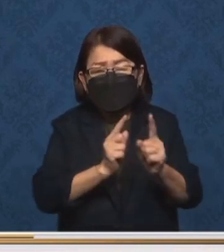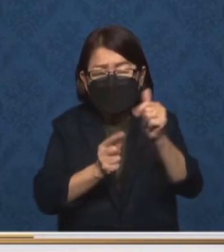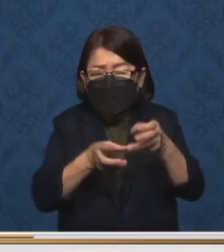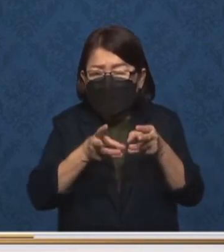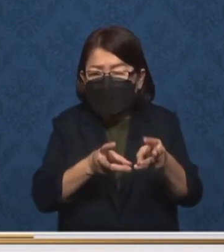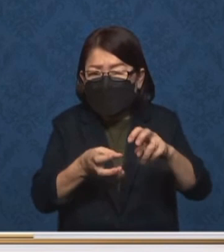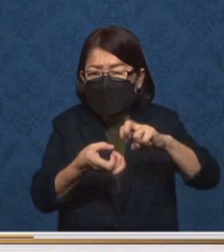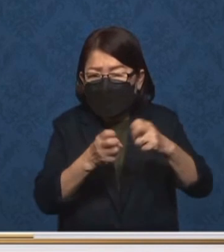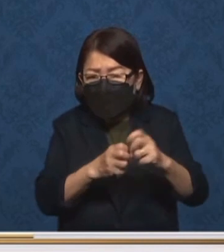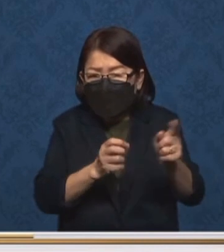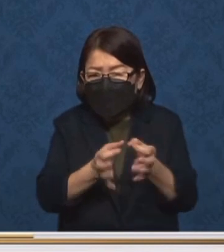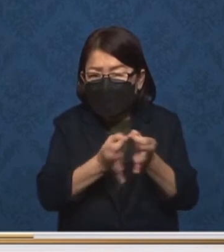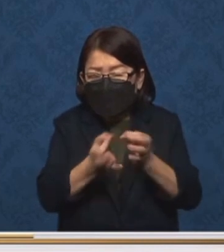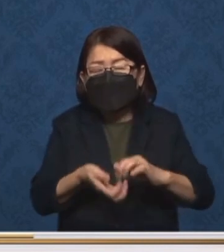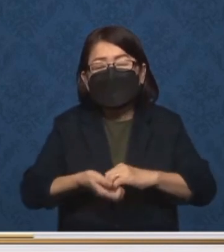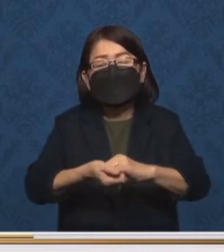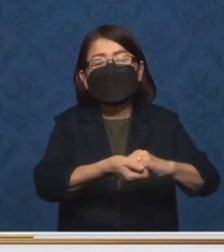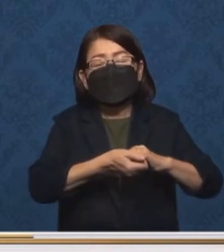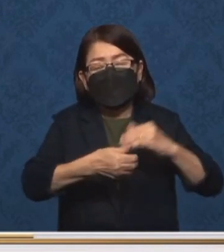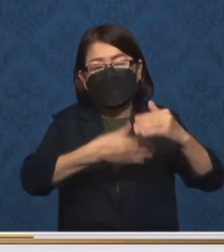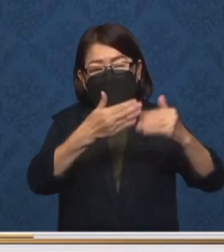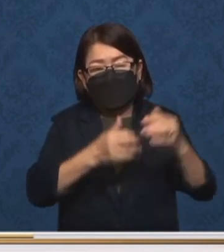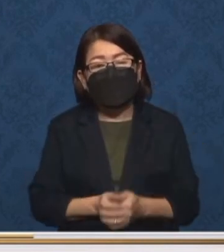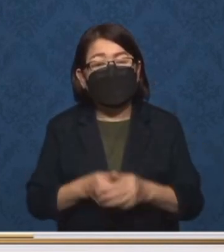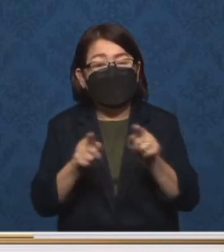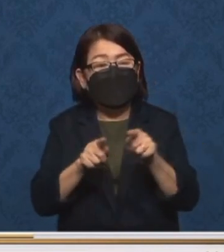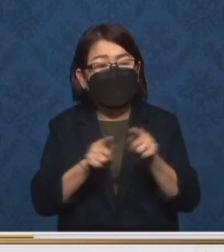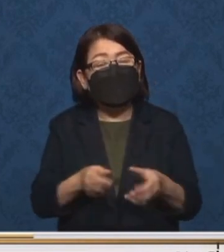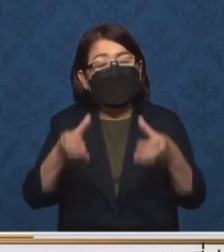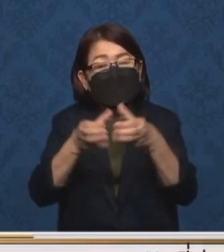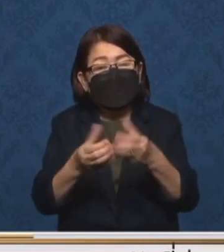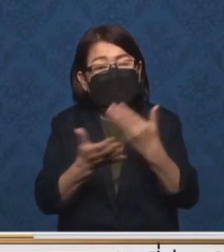ออกแลเดนทางร่วมกันหรอรวมถึงระเบีงเศษฐกิต่าง เช่น